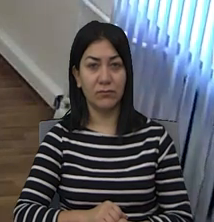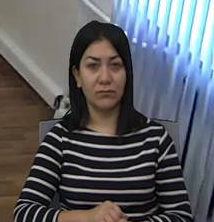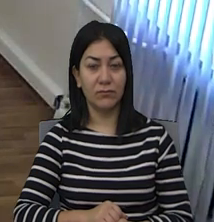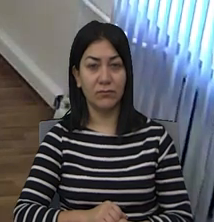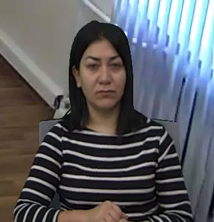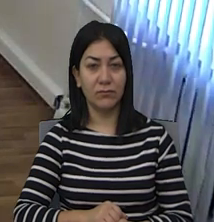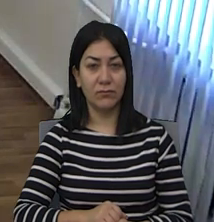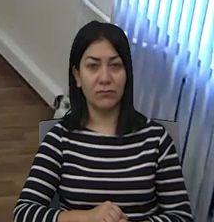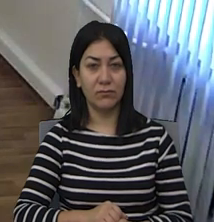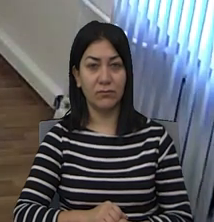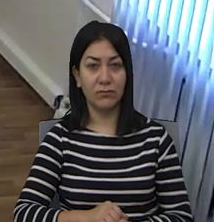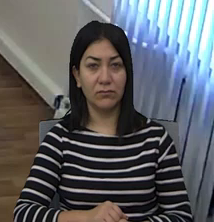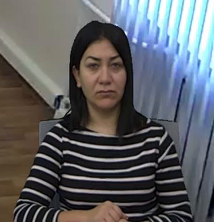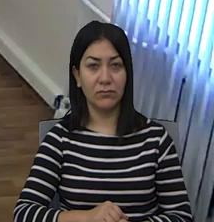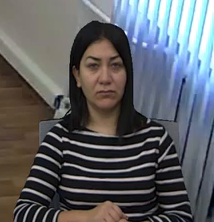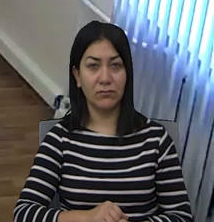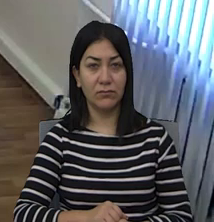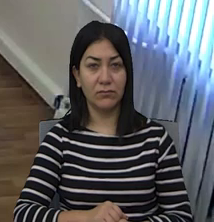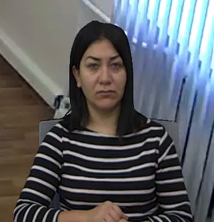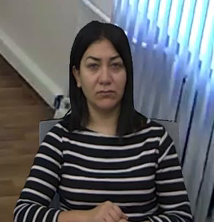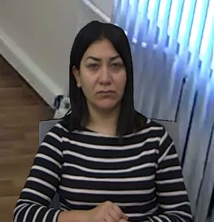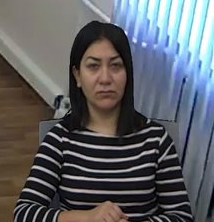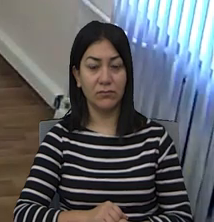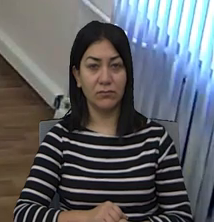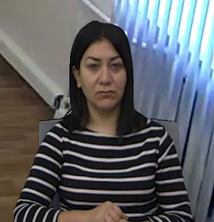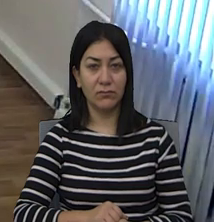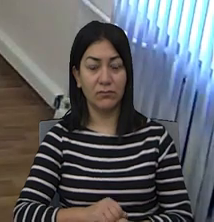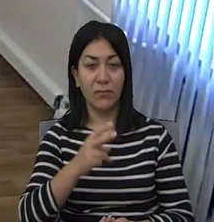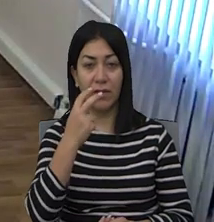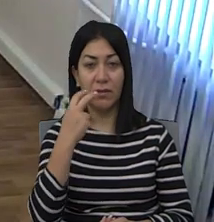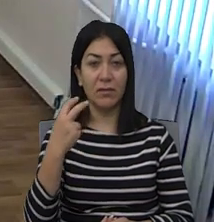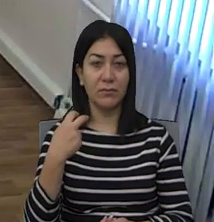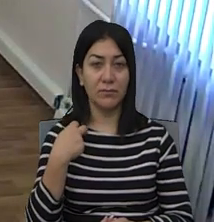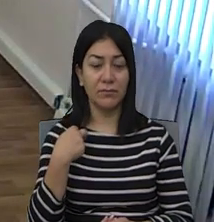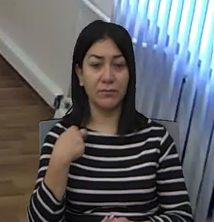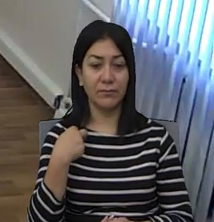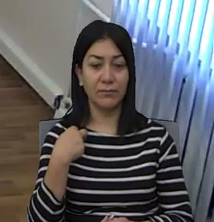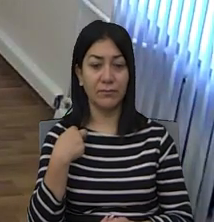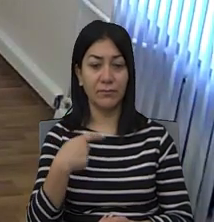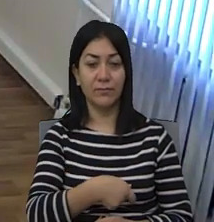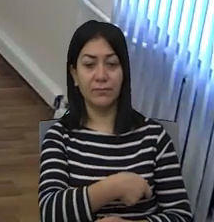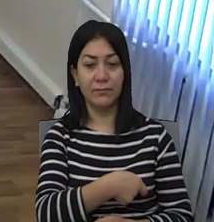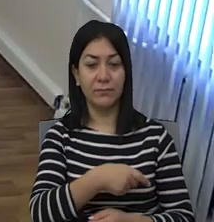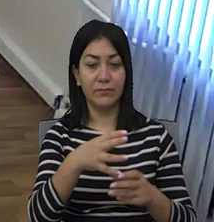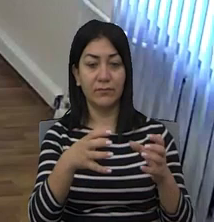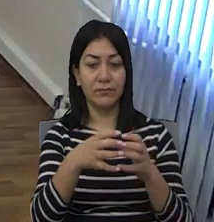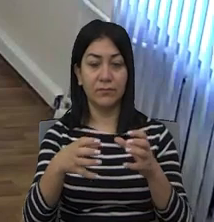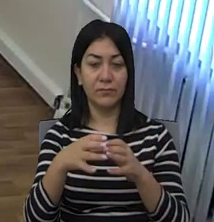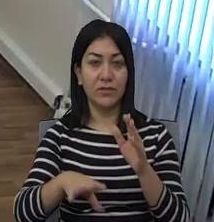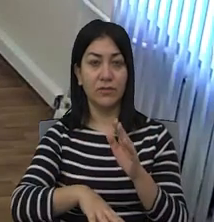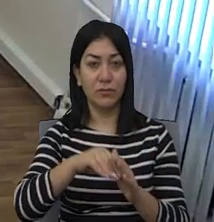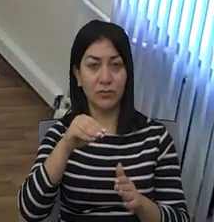with strict limits on the amounts each party may spend. Միացյալ թագավորությունների կուսակցությունների ընտրությունների